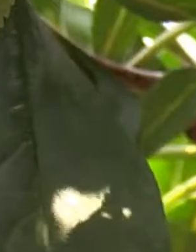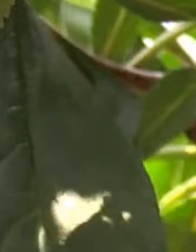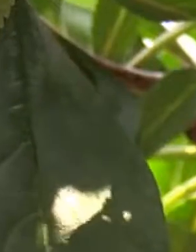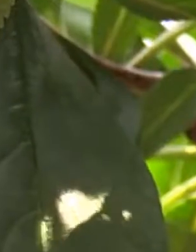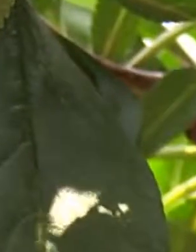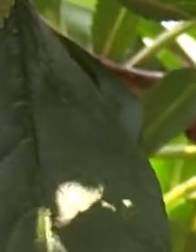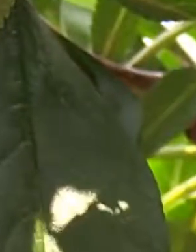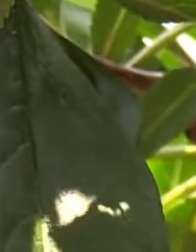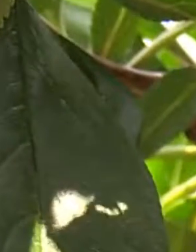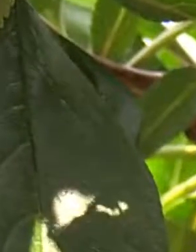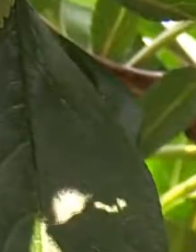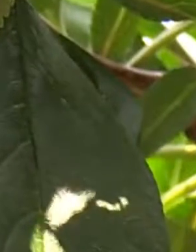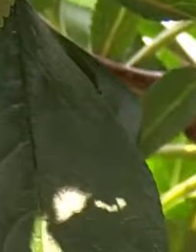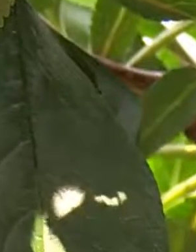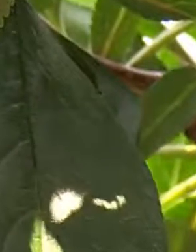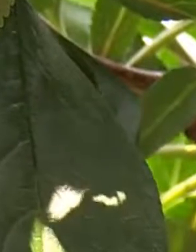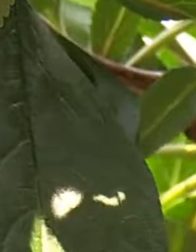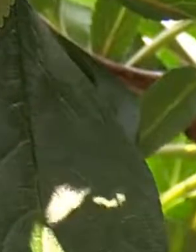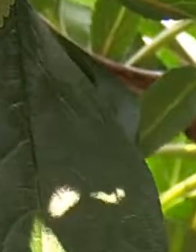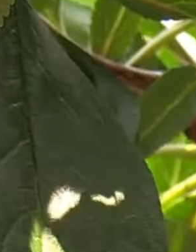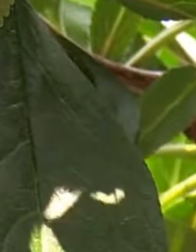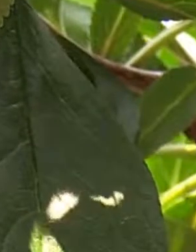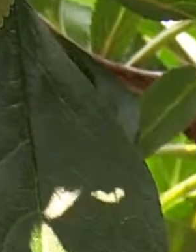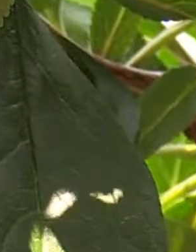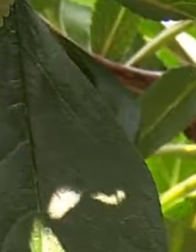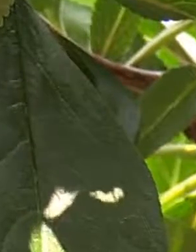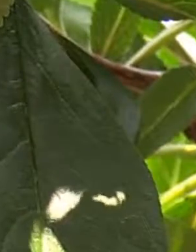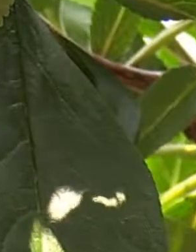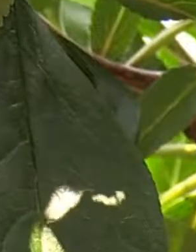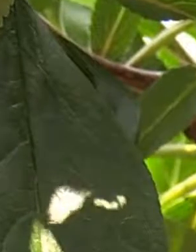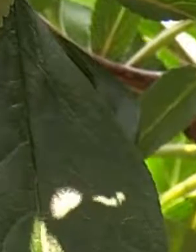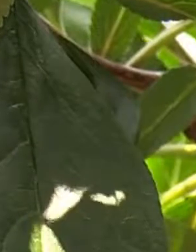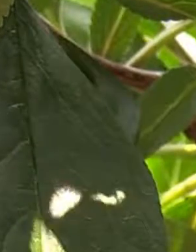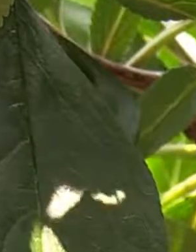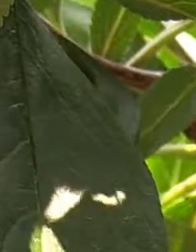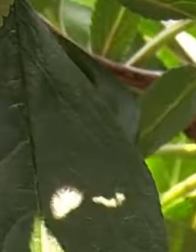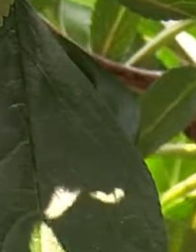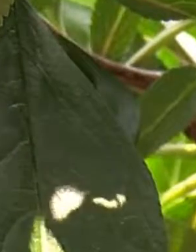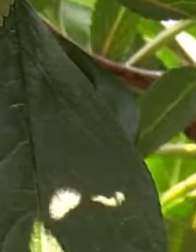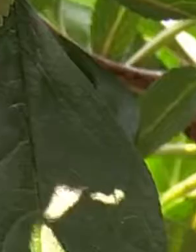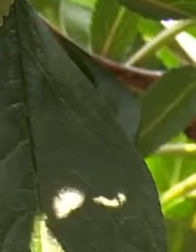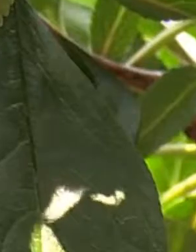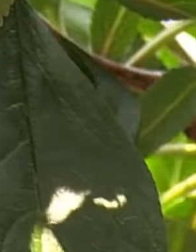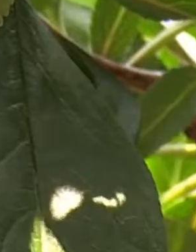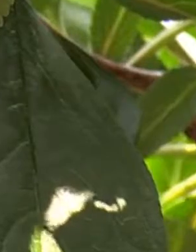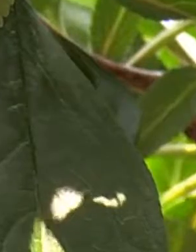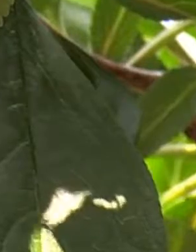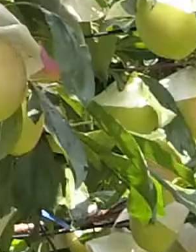この番組は高崎市の企画提供でお送りしました。